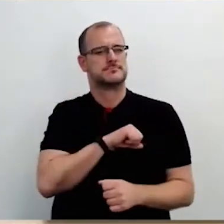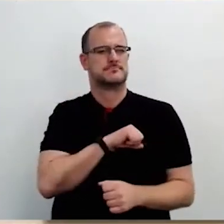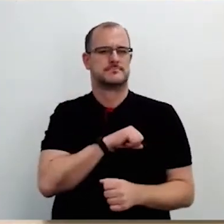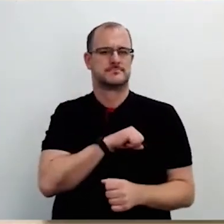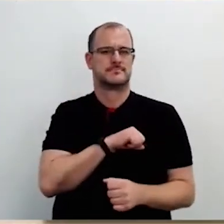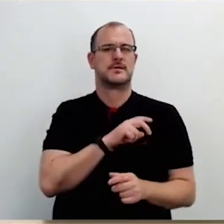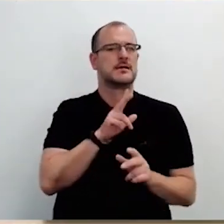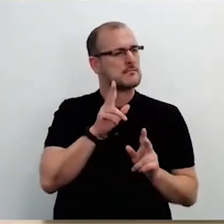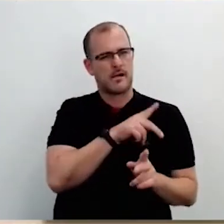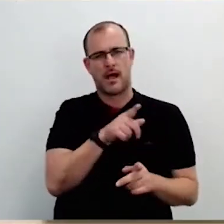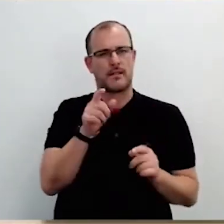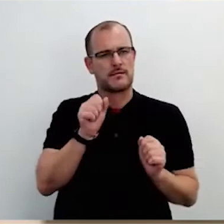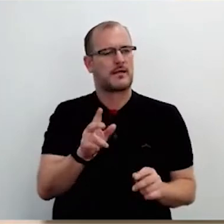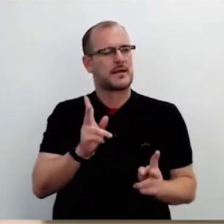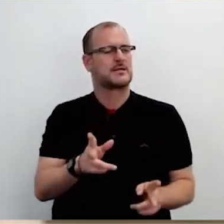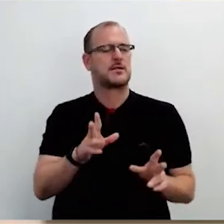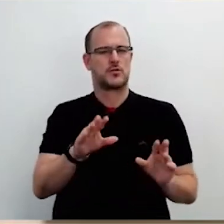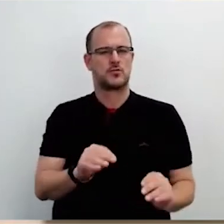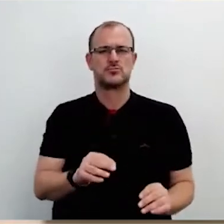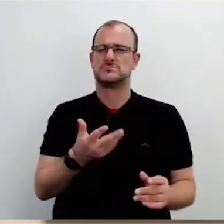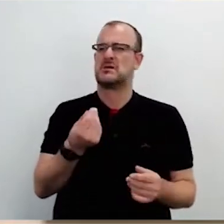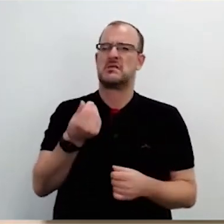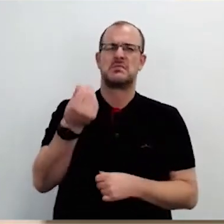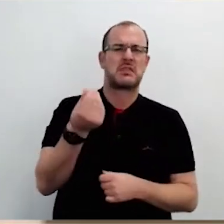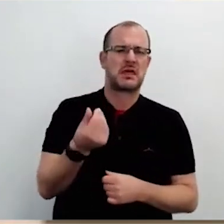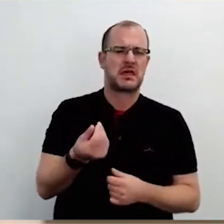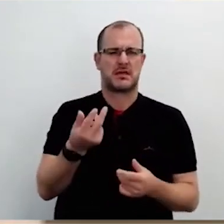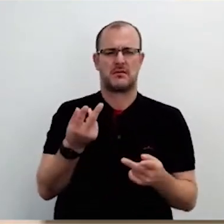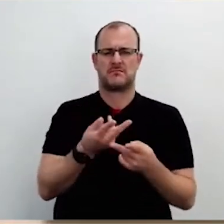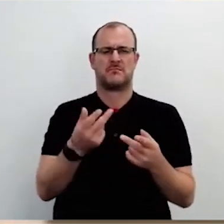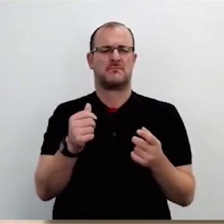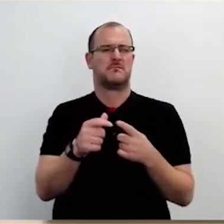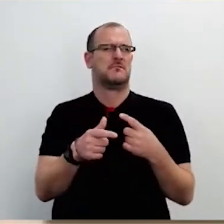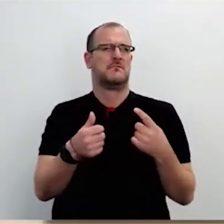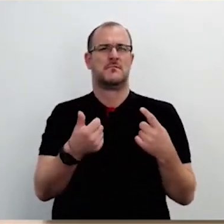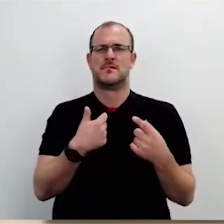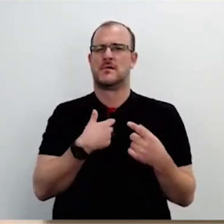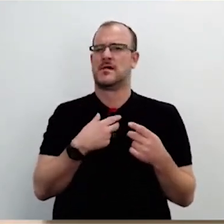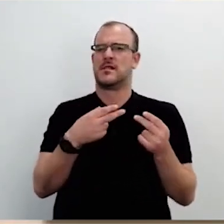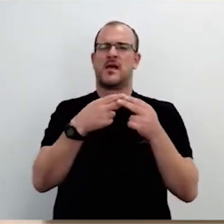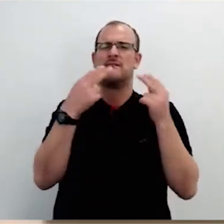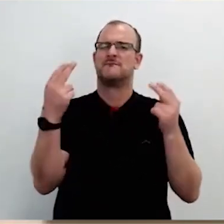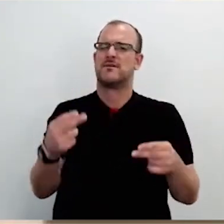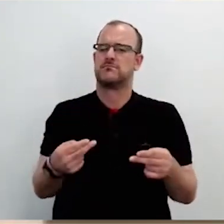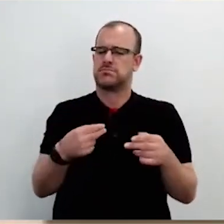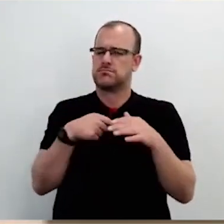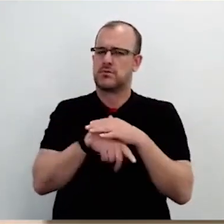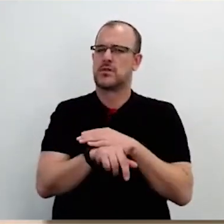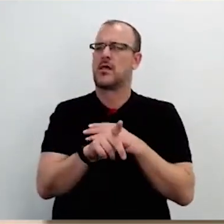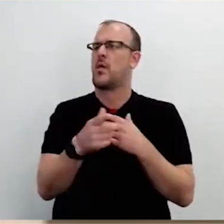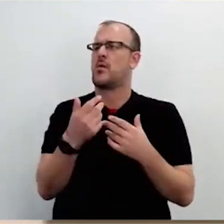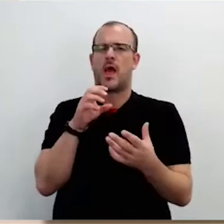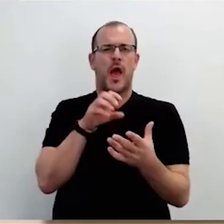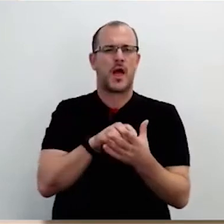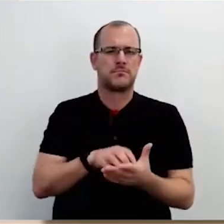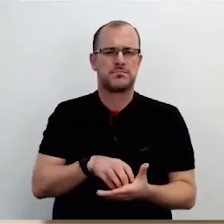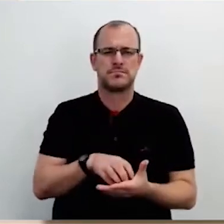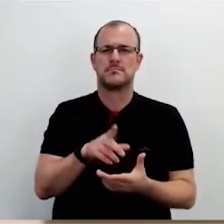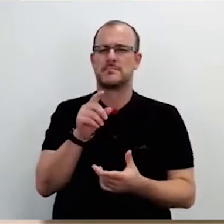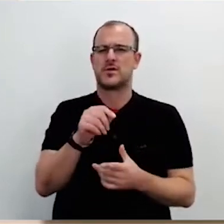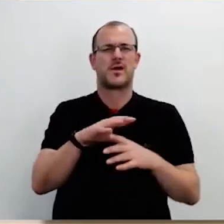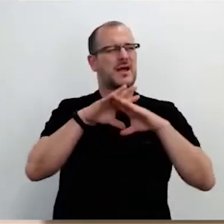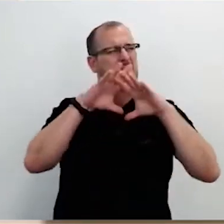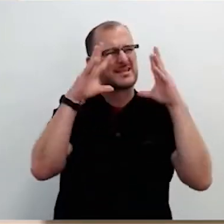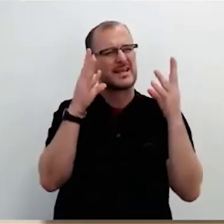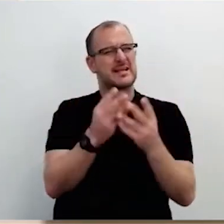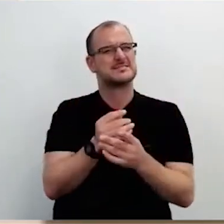er sie wirklich nutzen kann. Da geht es um Tarife, da geht es um unsere Webportale, da geht es um unsere Apps. Das heißt, das Ganze muss